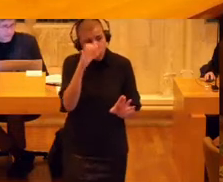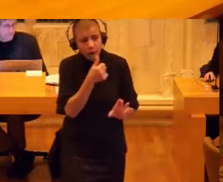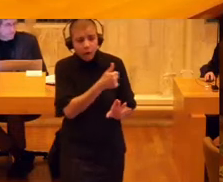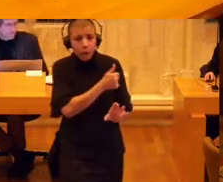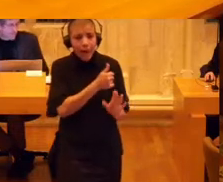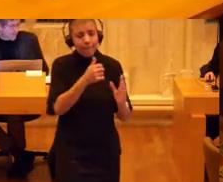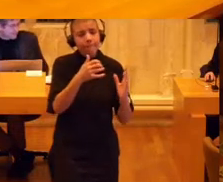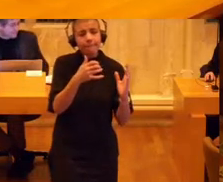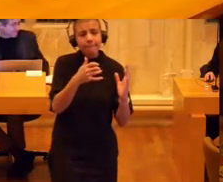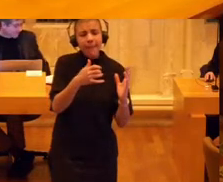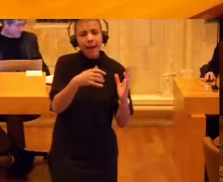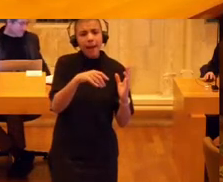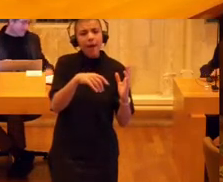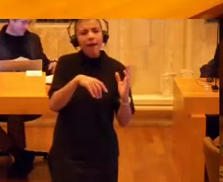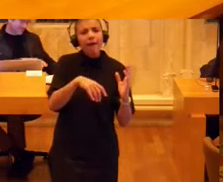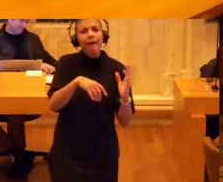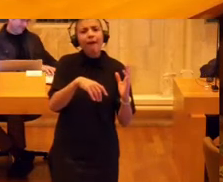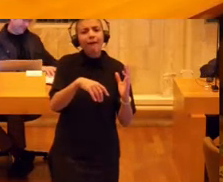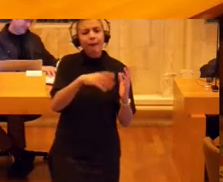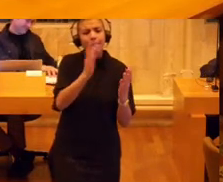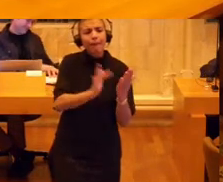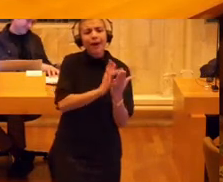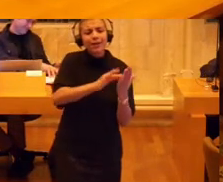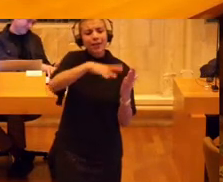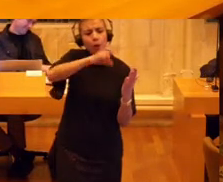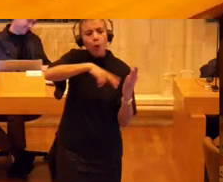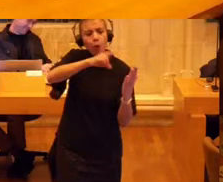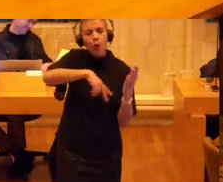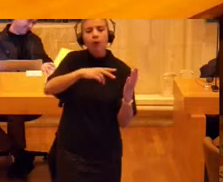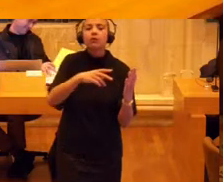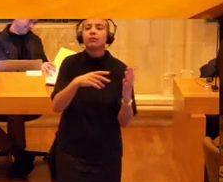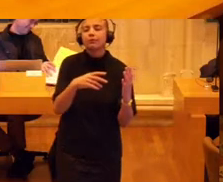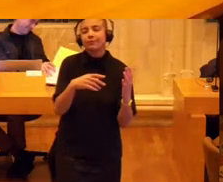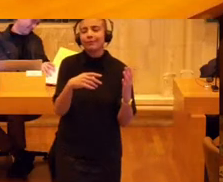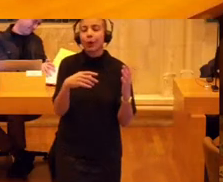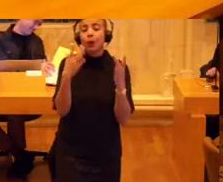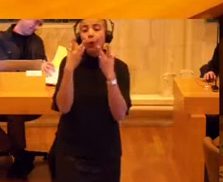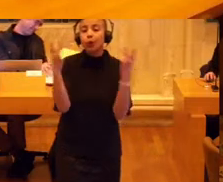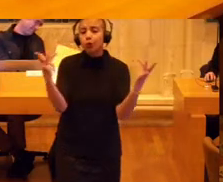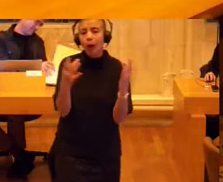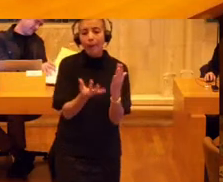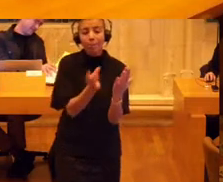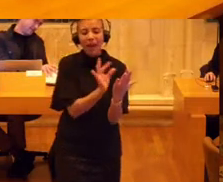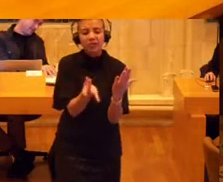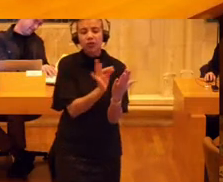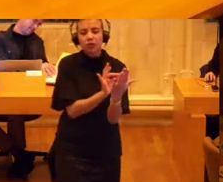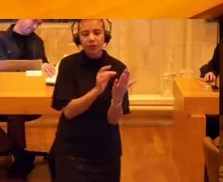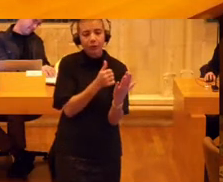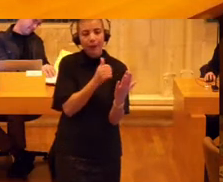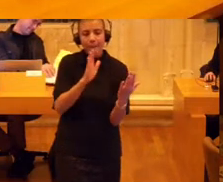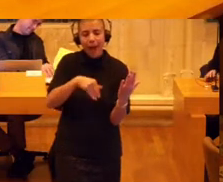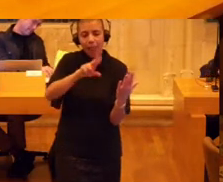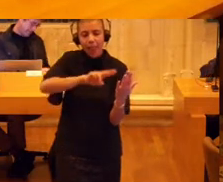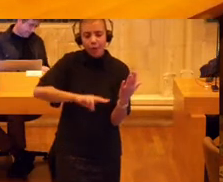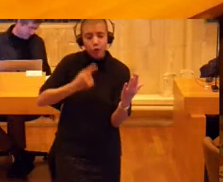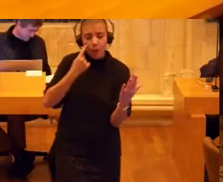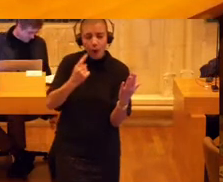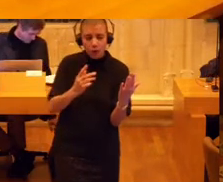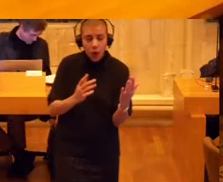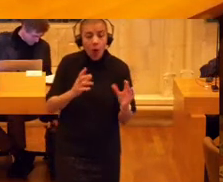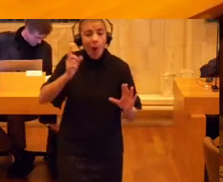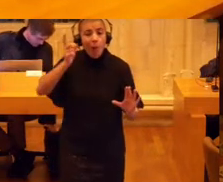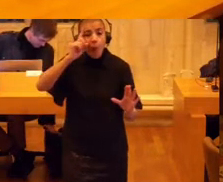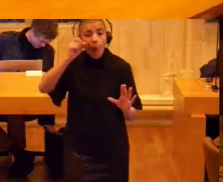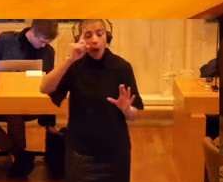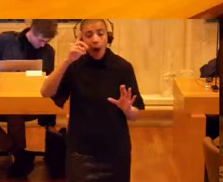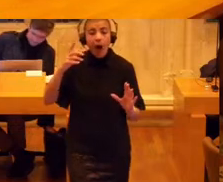les détails, les quelques pages sur la culture d'Encomag. Lorsque M. Lecoutour, j'évoque le travail qu'a fait